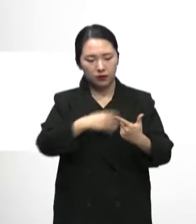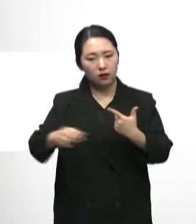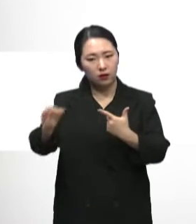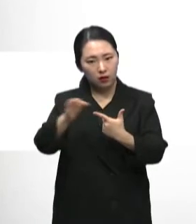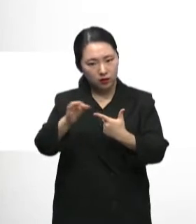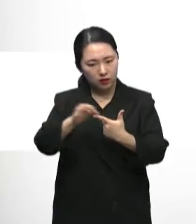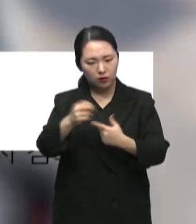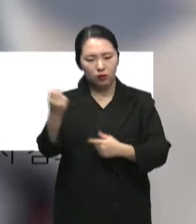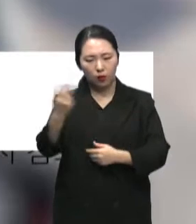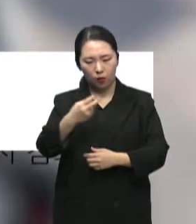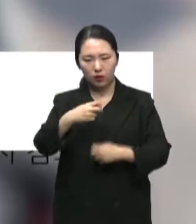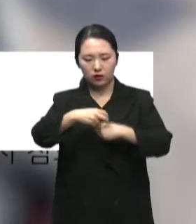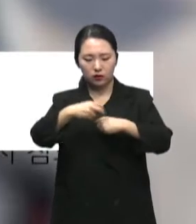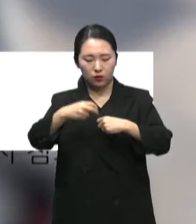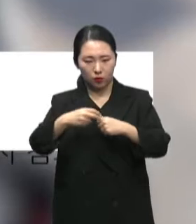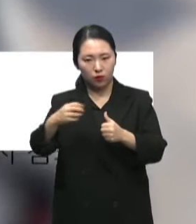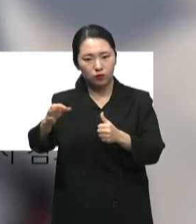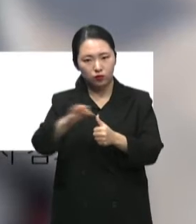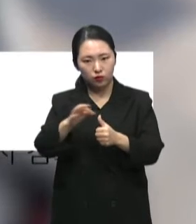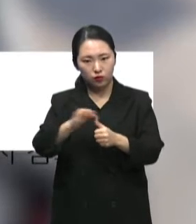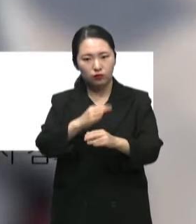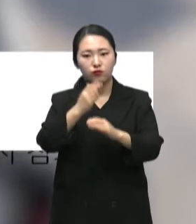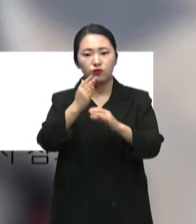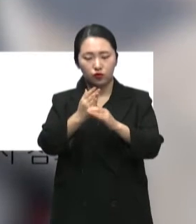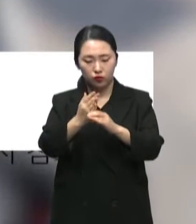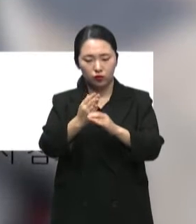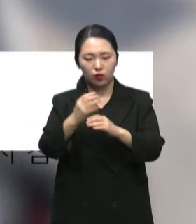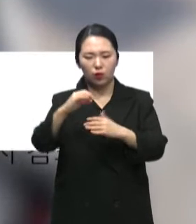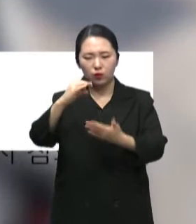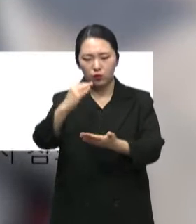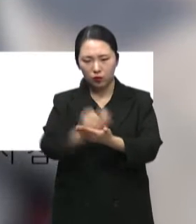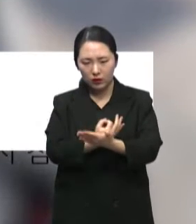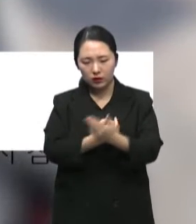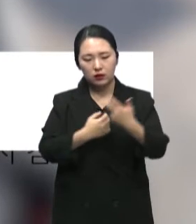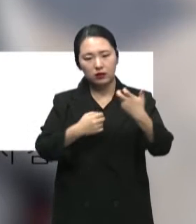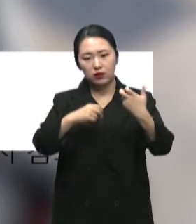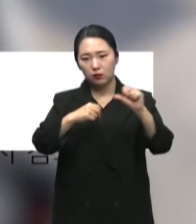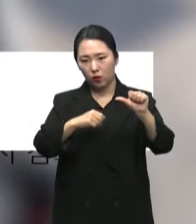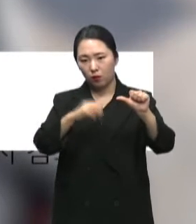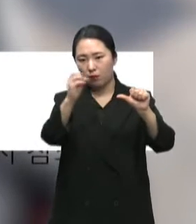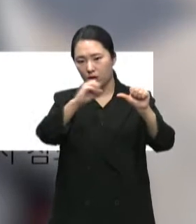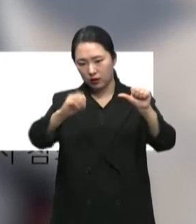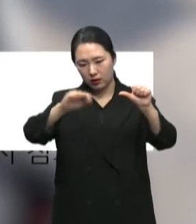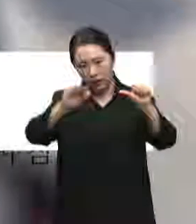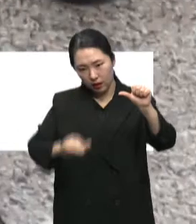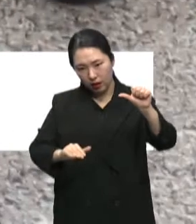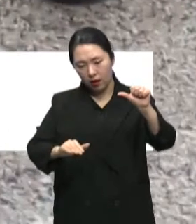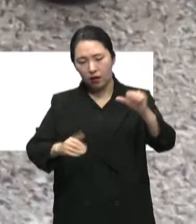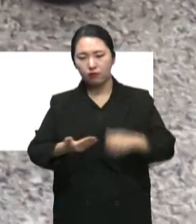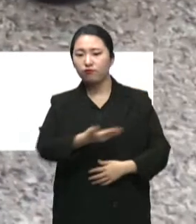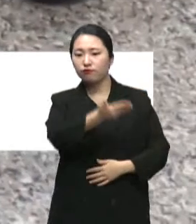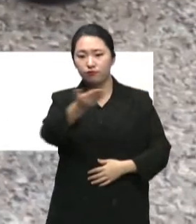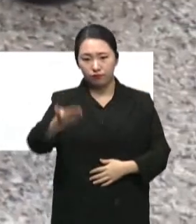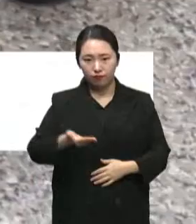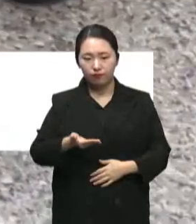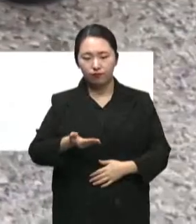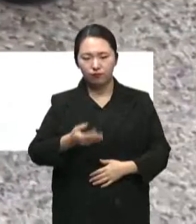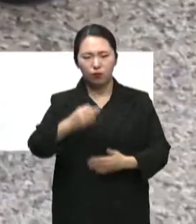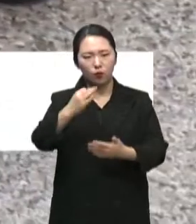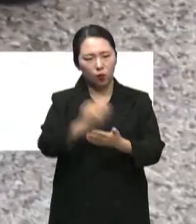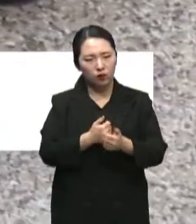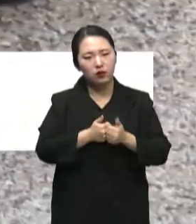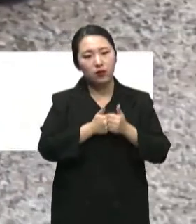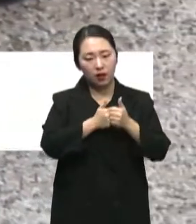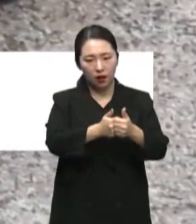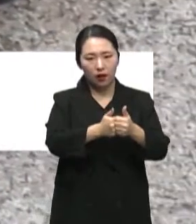기타 의료 수급자 기준 중위소득 75% 이하에 해당하는 분들에게는 소득 수준에